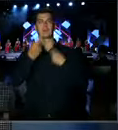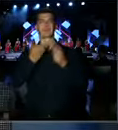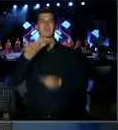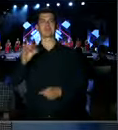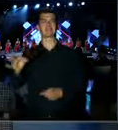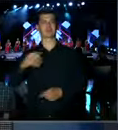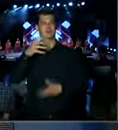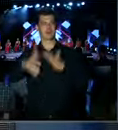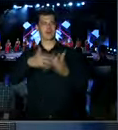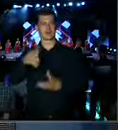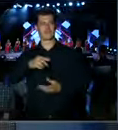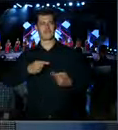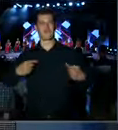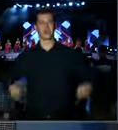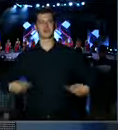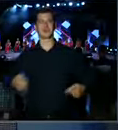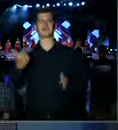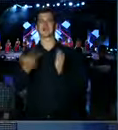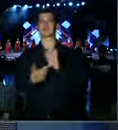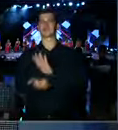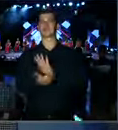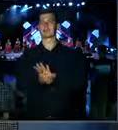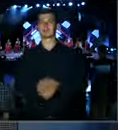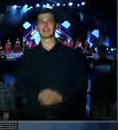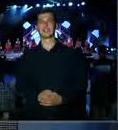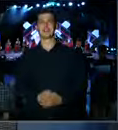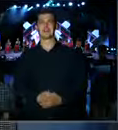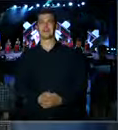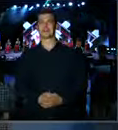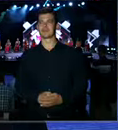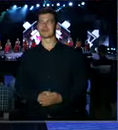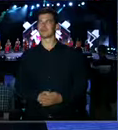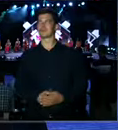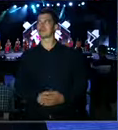Świata na wózku 2017.